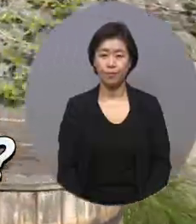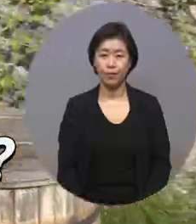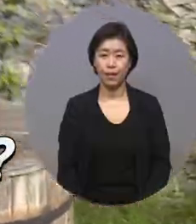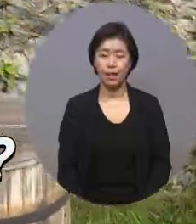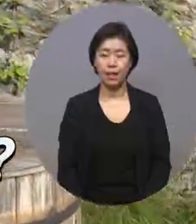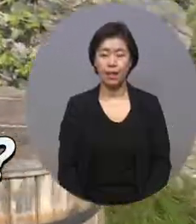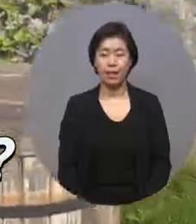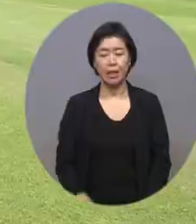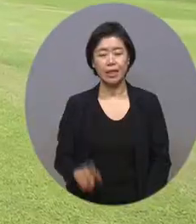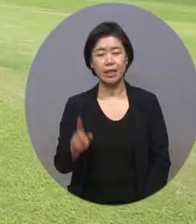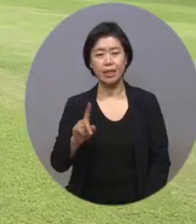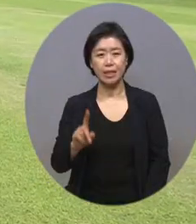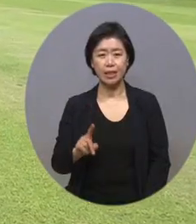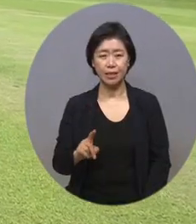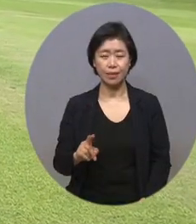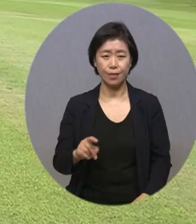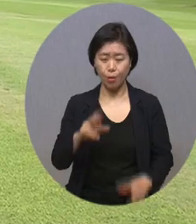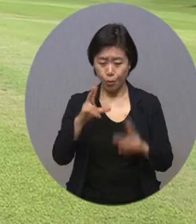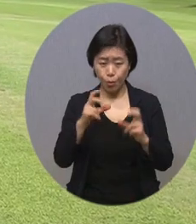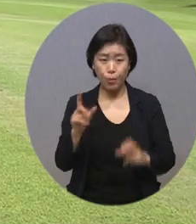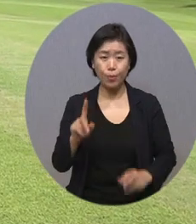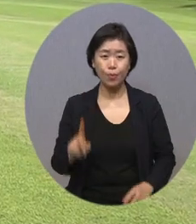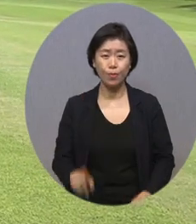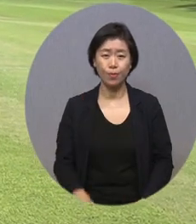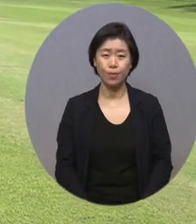이럴 일이냐고!